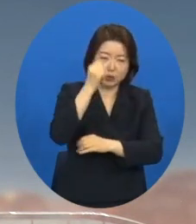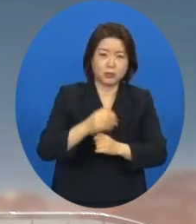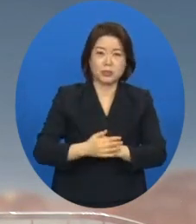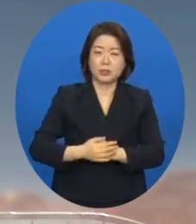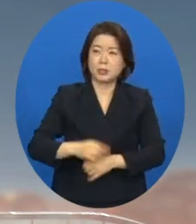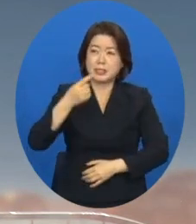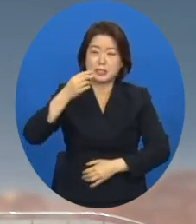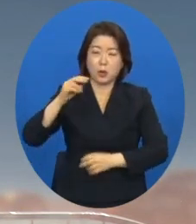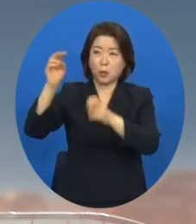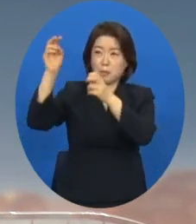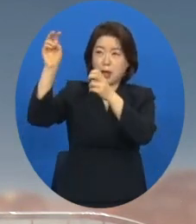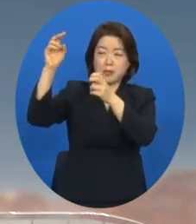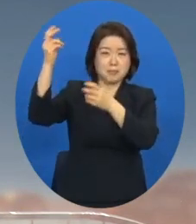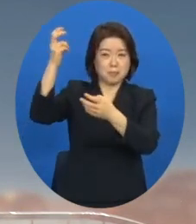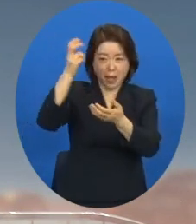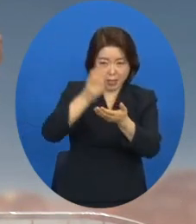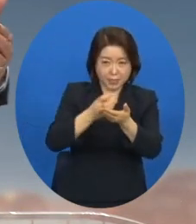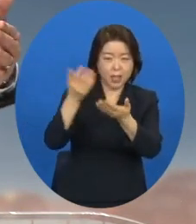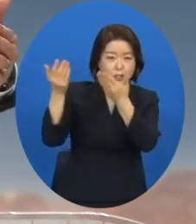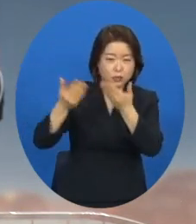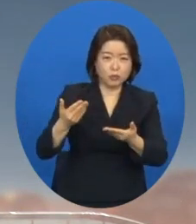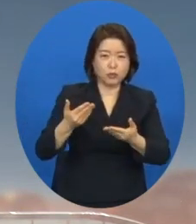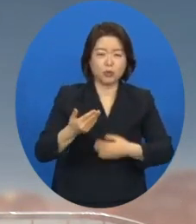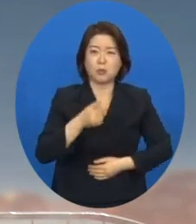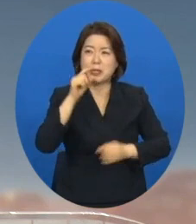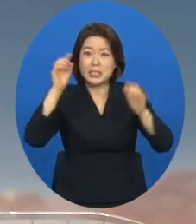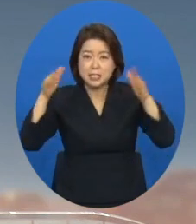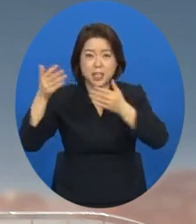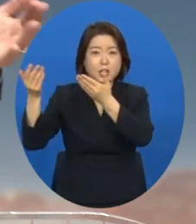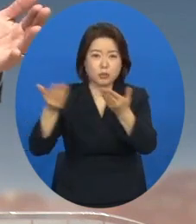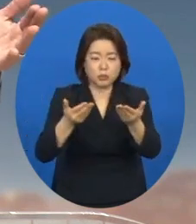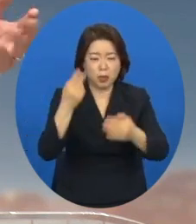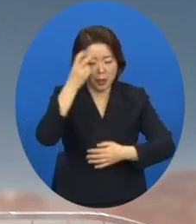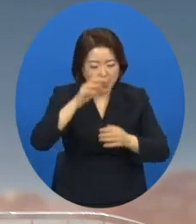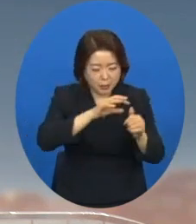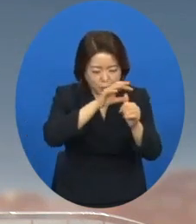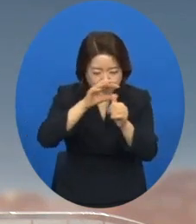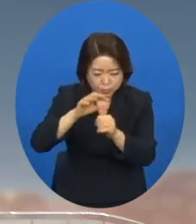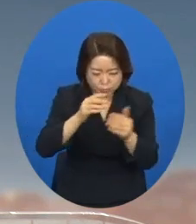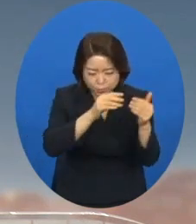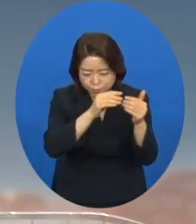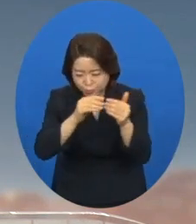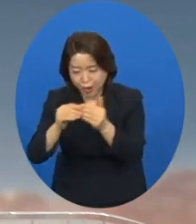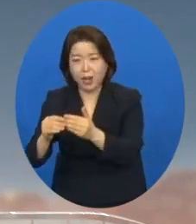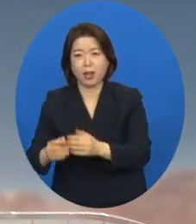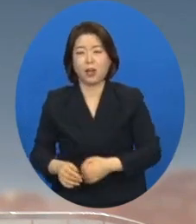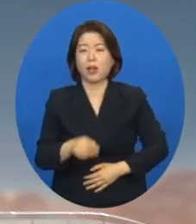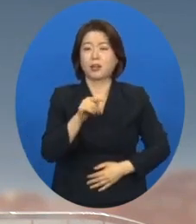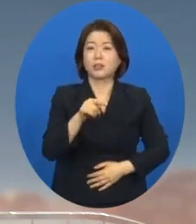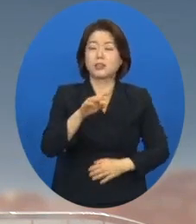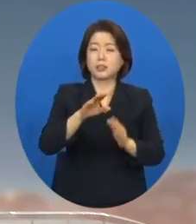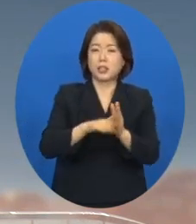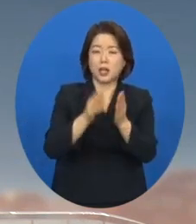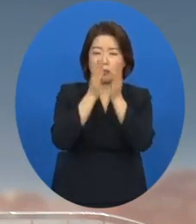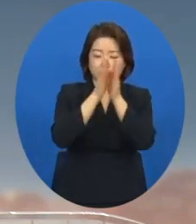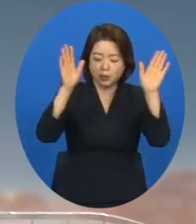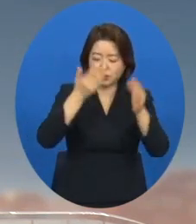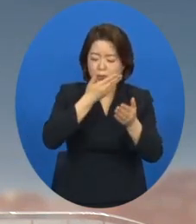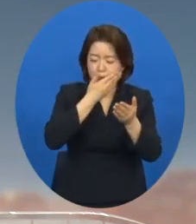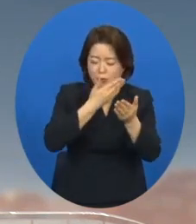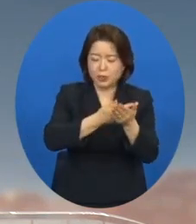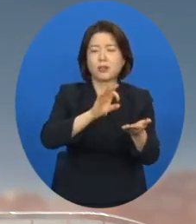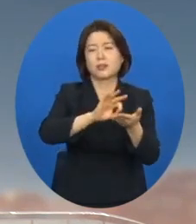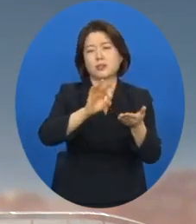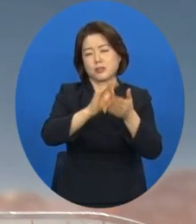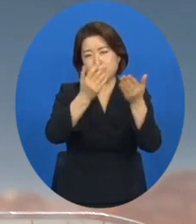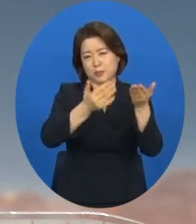보내셔서 그들을 먹이시고 돌보셔서 그렇게 인도해 주셨는데 거기에 모세가 참 귀하게 쓰임받았습니다.